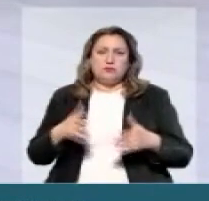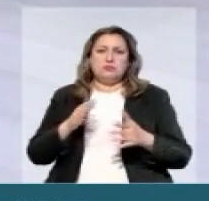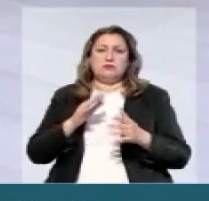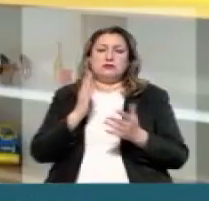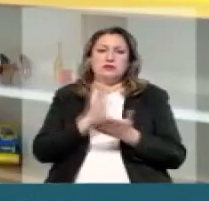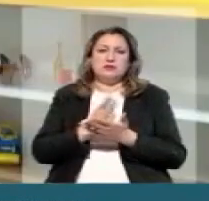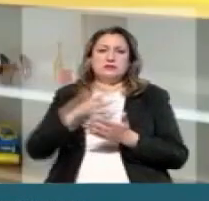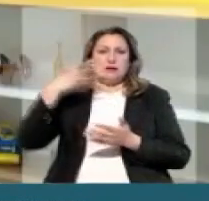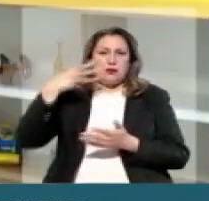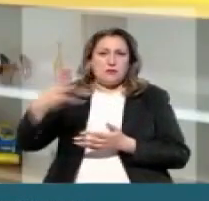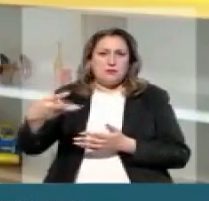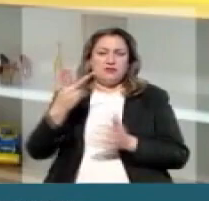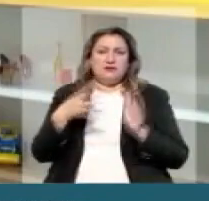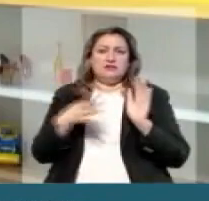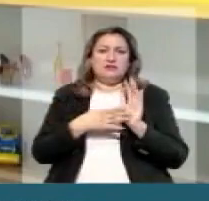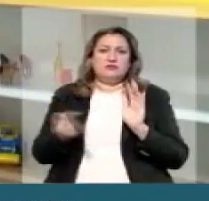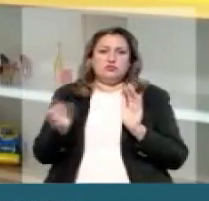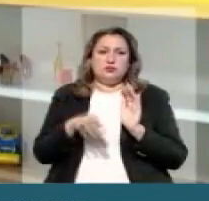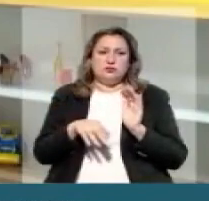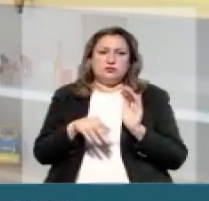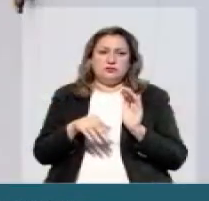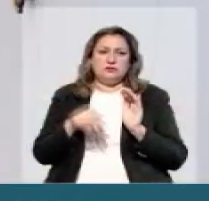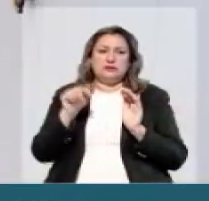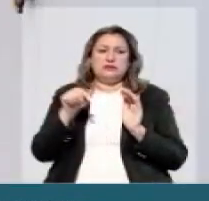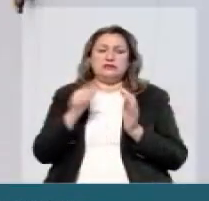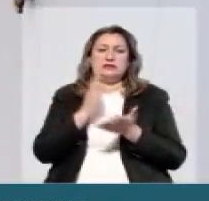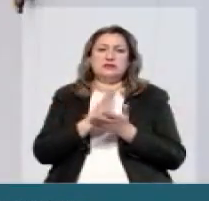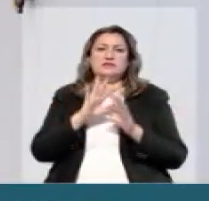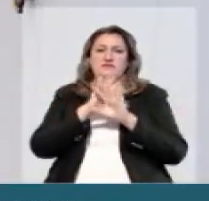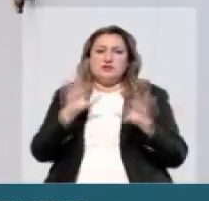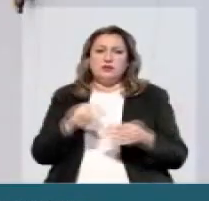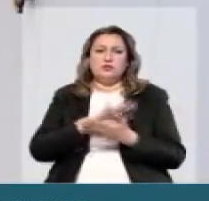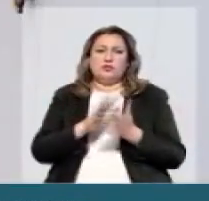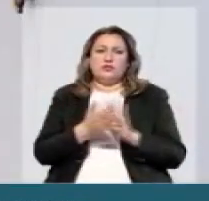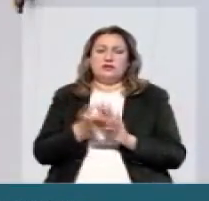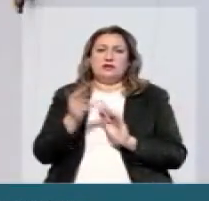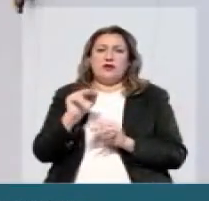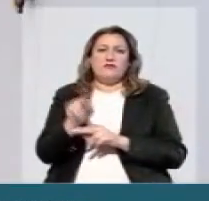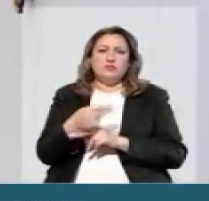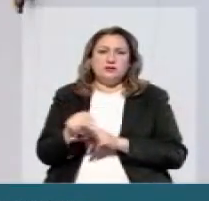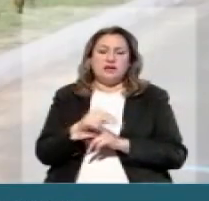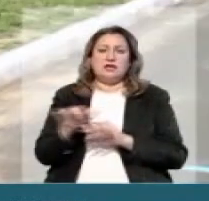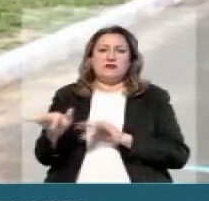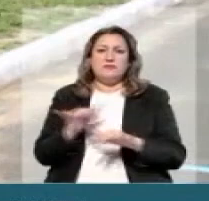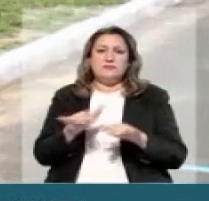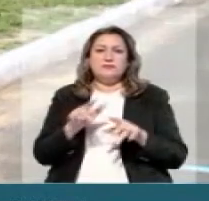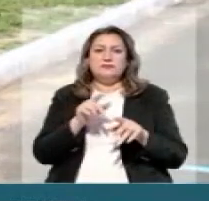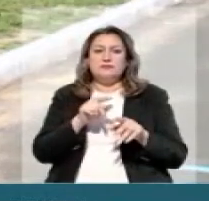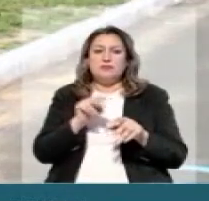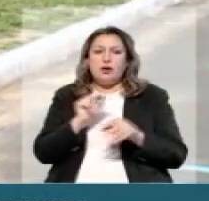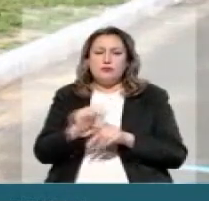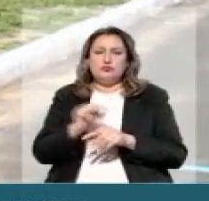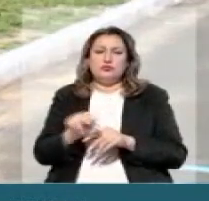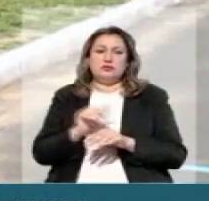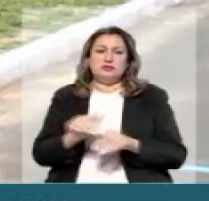барлық жағдай жасалған. Топтар мемлекеттік тілде, орыс тілінде жұмыс істейді. Мектепке дейінгі мекеме 250 орынға есептелген,